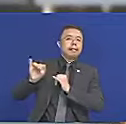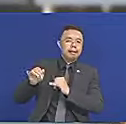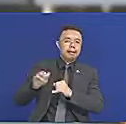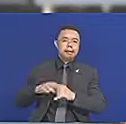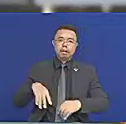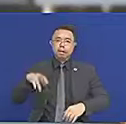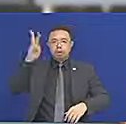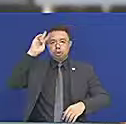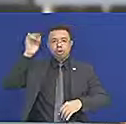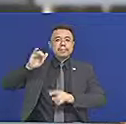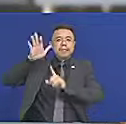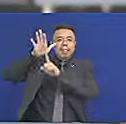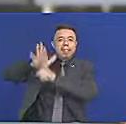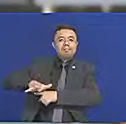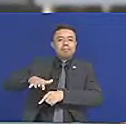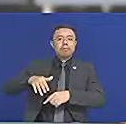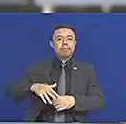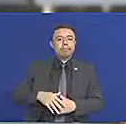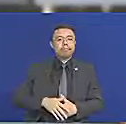Dilecehkan, direndahkan.